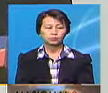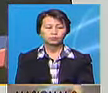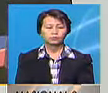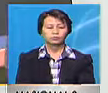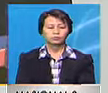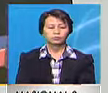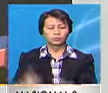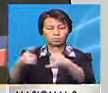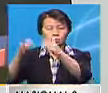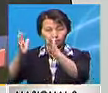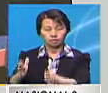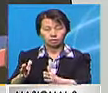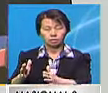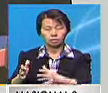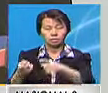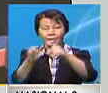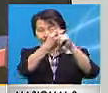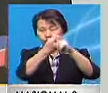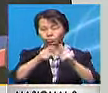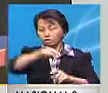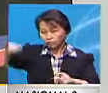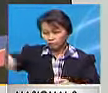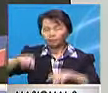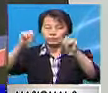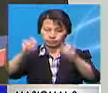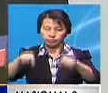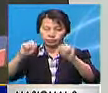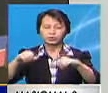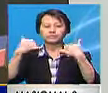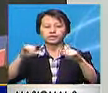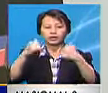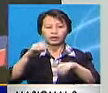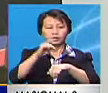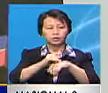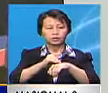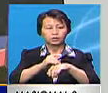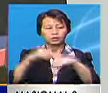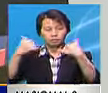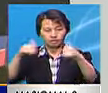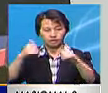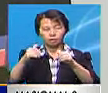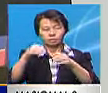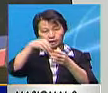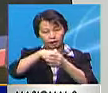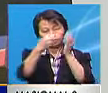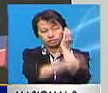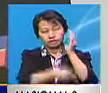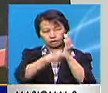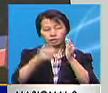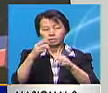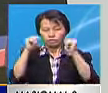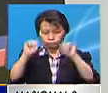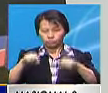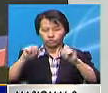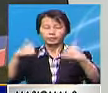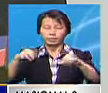Mereka dibenarkan untuk beraksi di peringkat, bukan saja lagi di peringkat negeri tetapi di peringkat kebangsaan